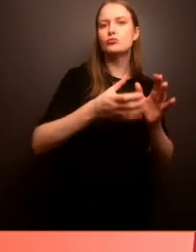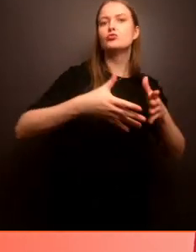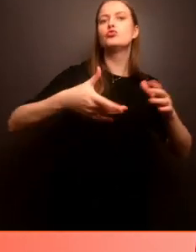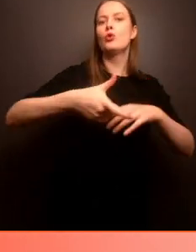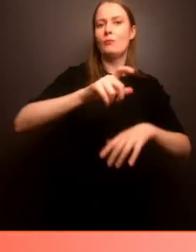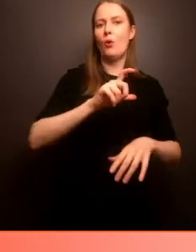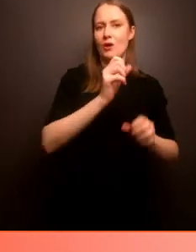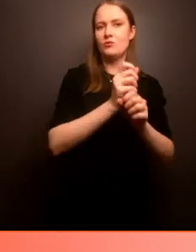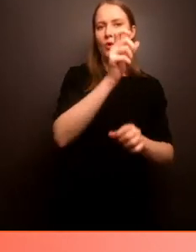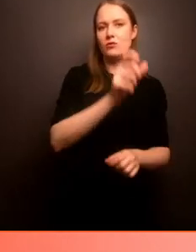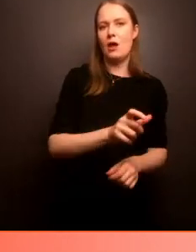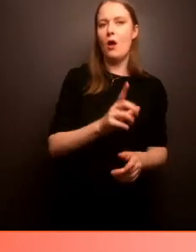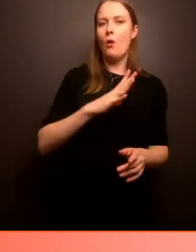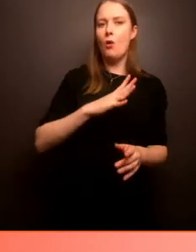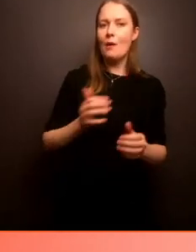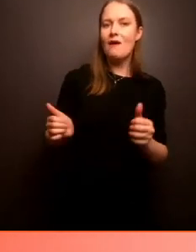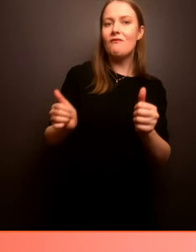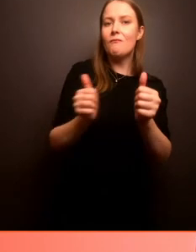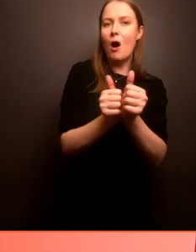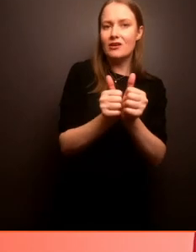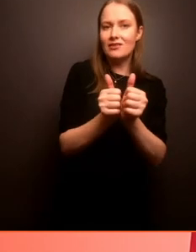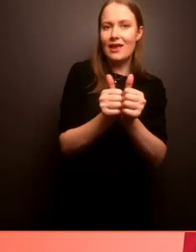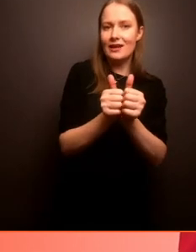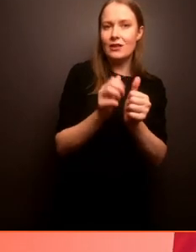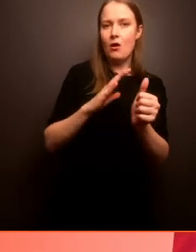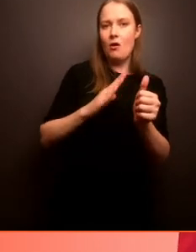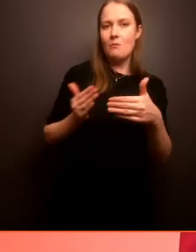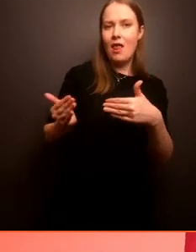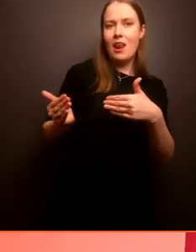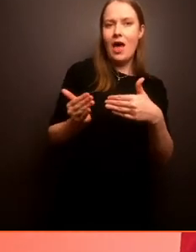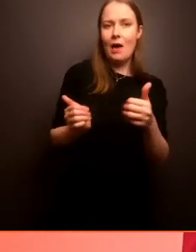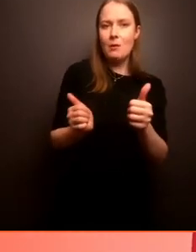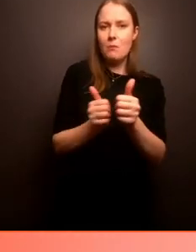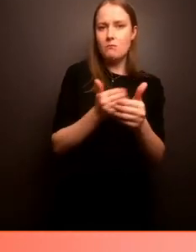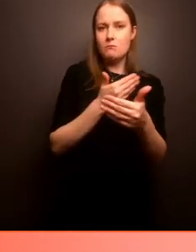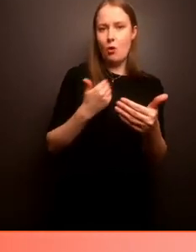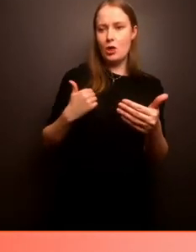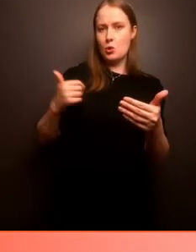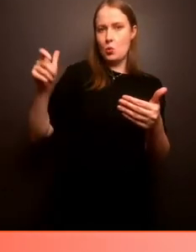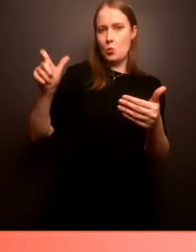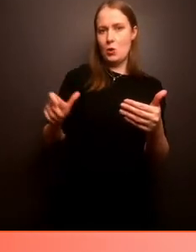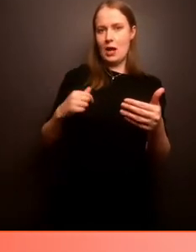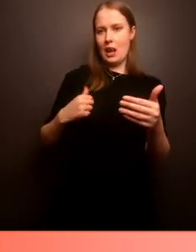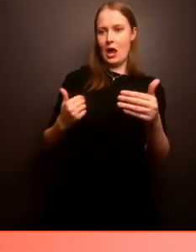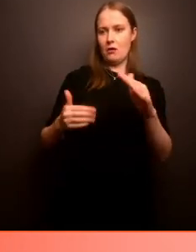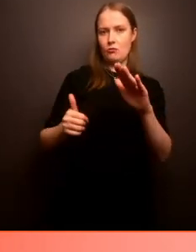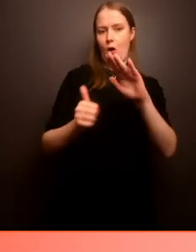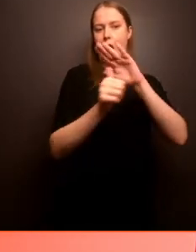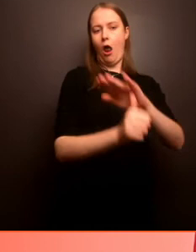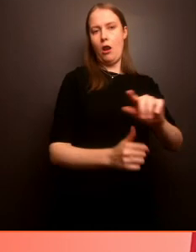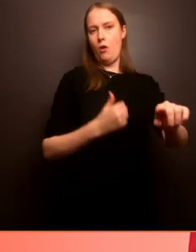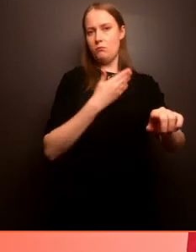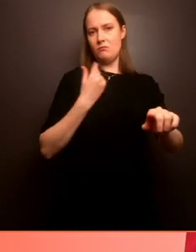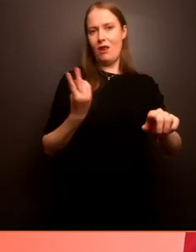see tähendabki, et me oleme partnerid, me astume üksteisele lähemale, me ei räägi enam juhtidega, kes kellele allub, et me oleme partnerid